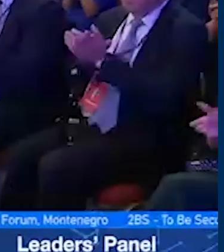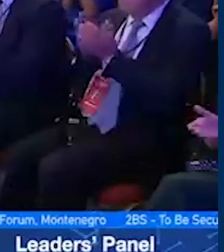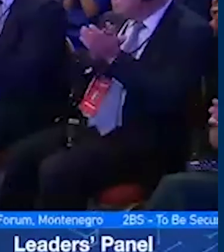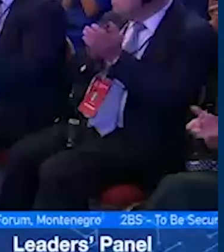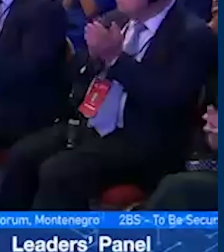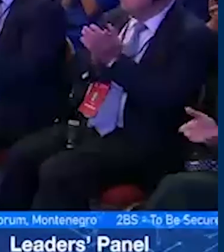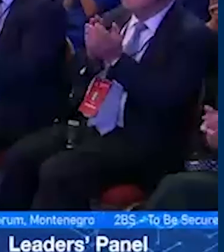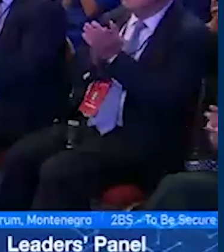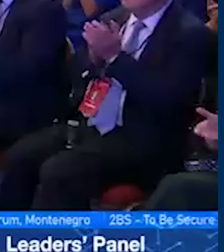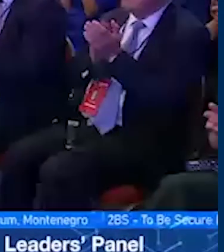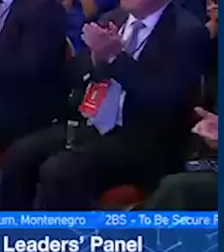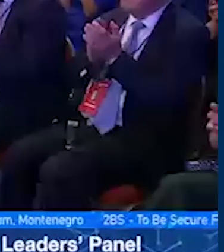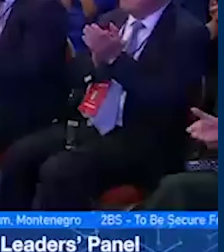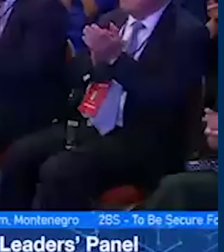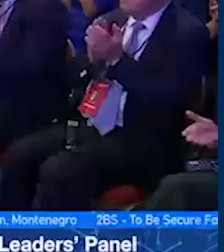з України